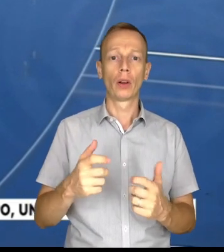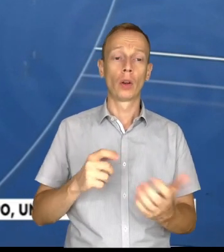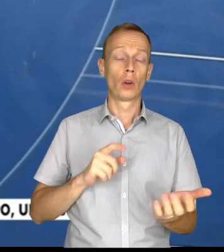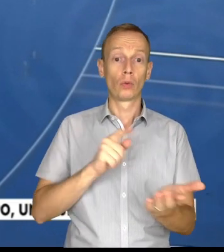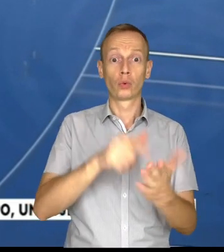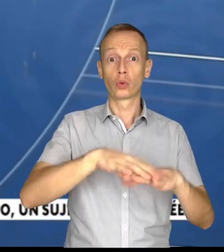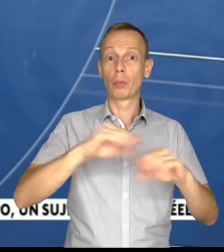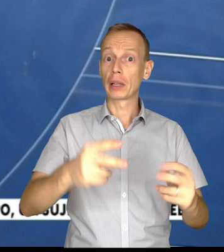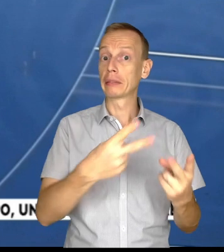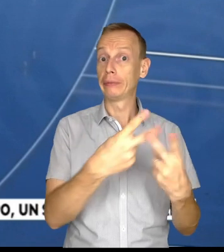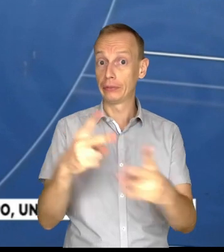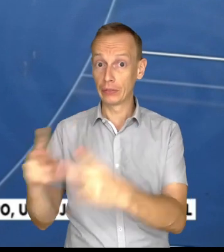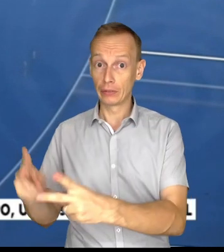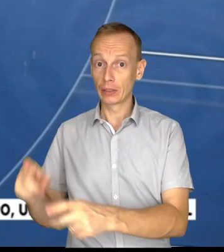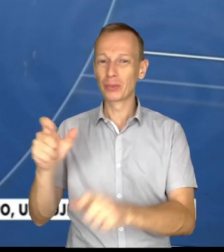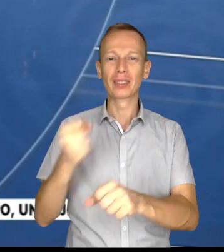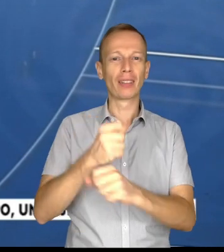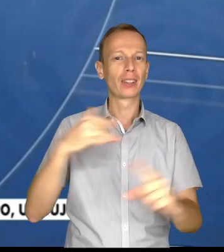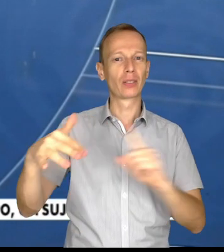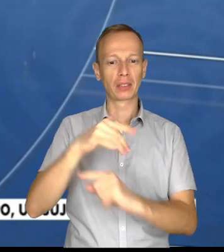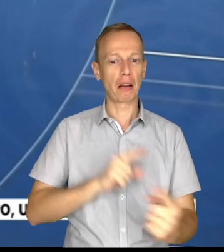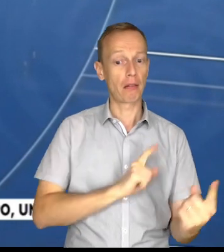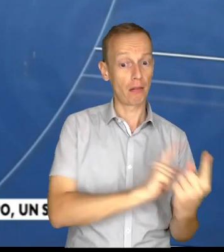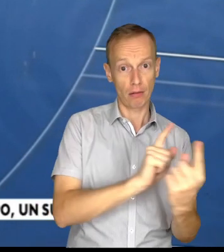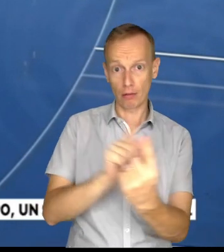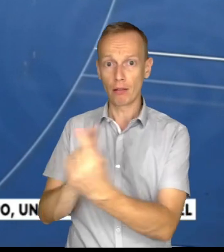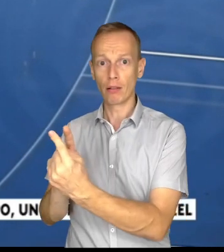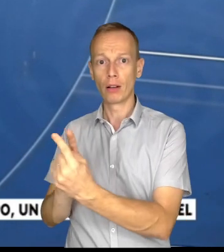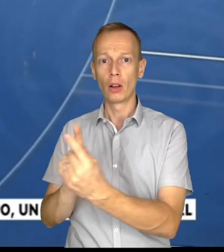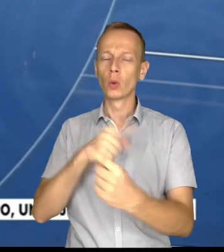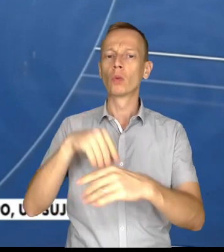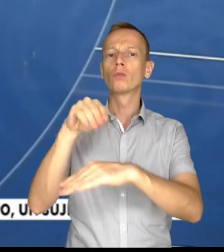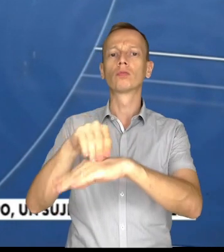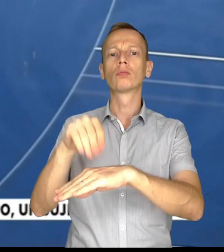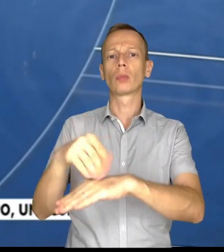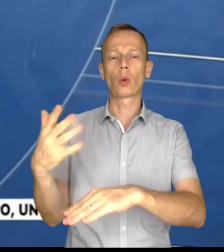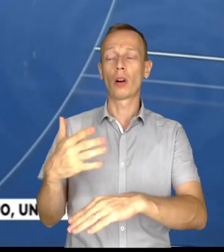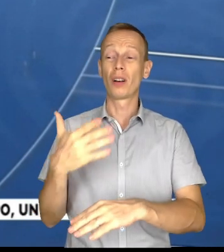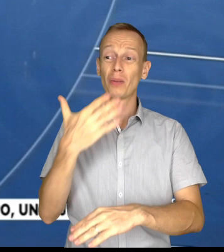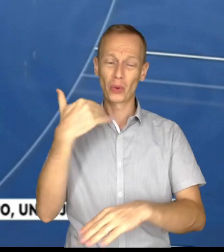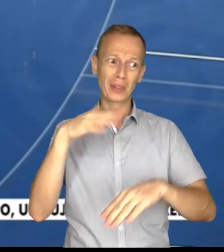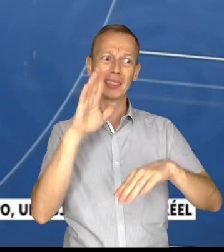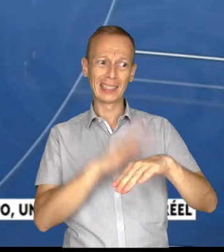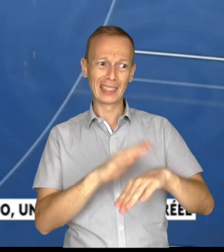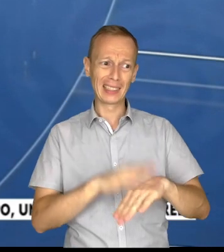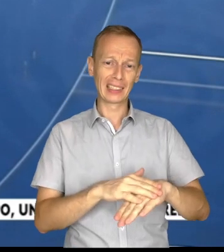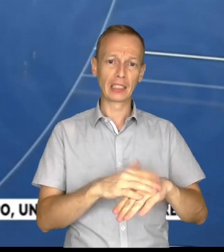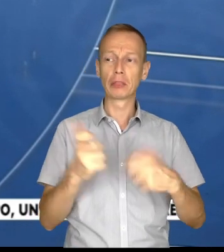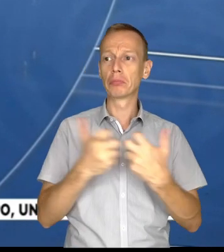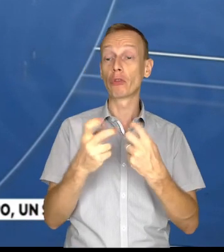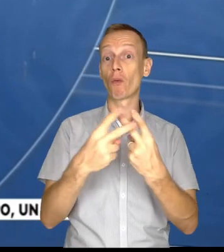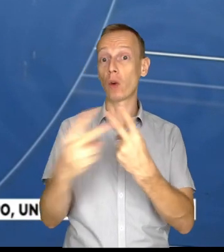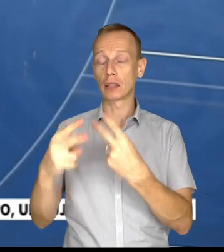des circonscriptions dans les communes, présence des travailleurs sociaux. Nous préconisons donc les signalements de la